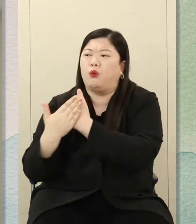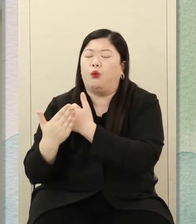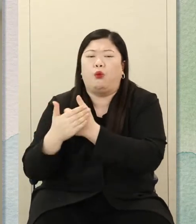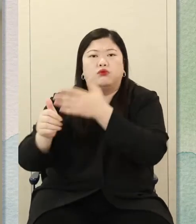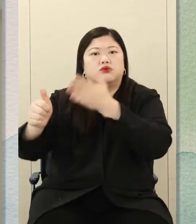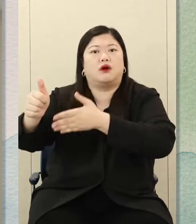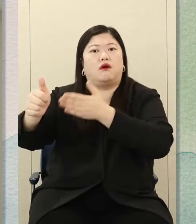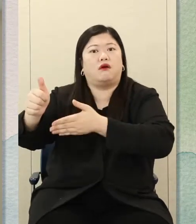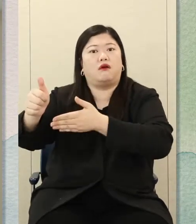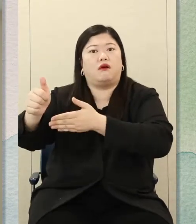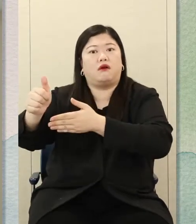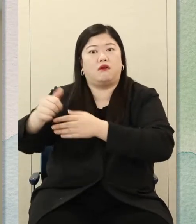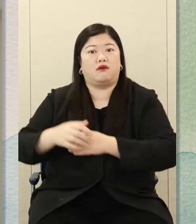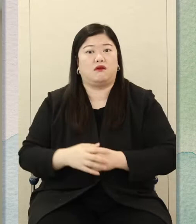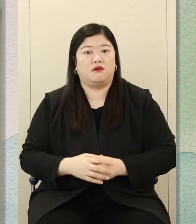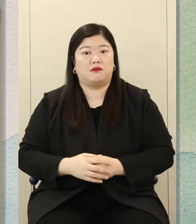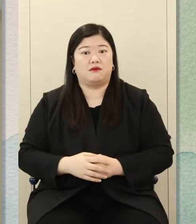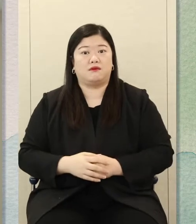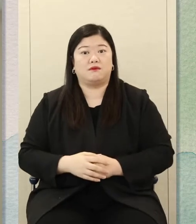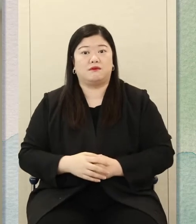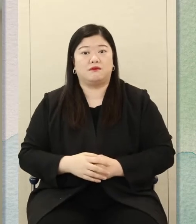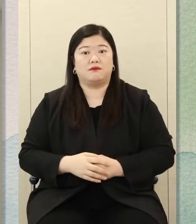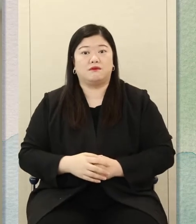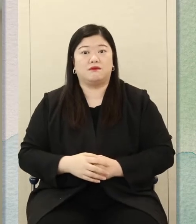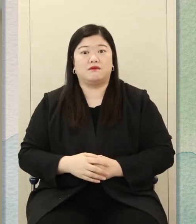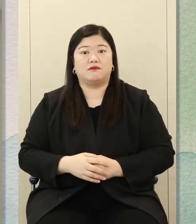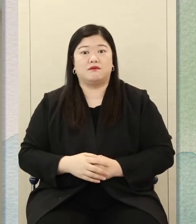작은 시골 마을에서 어떻게